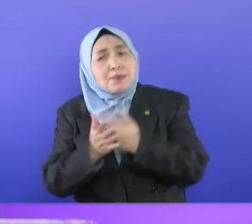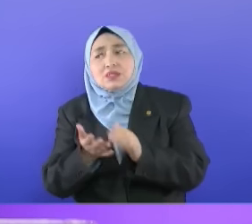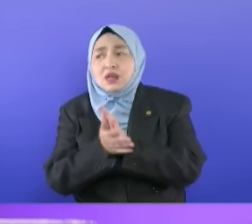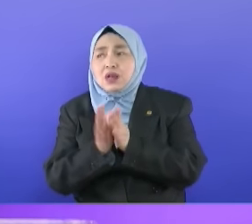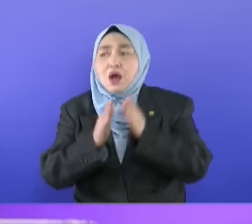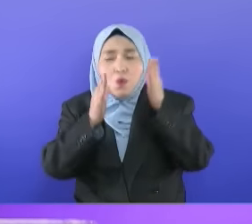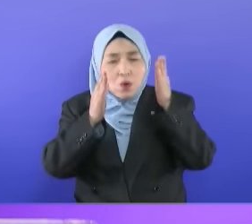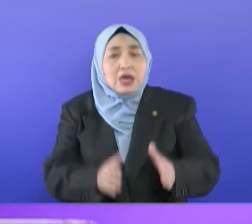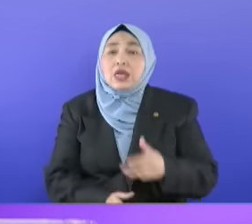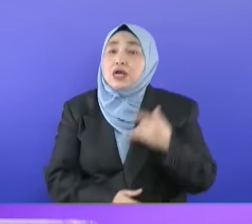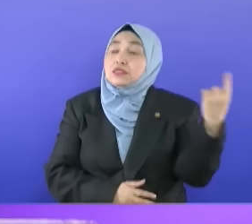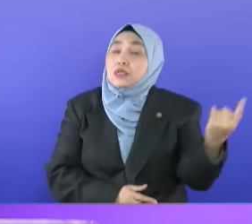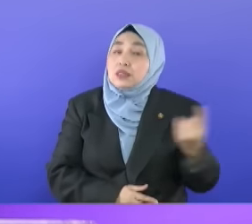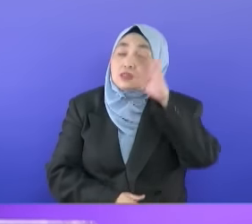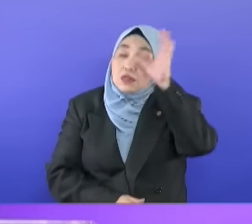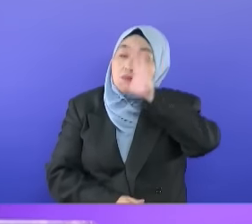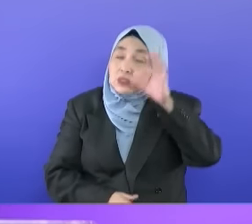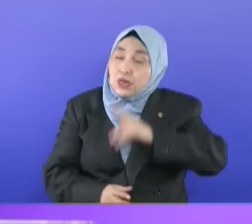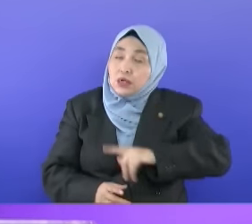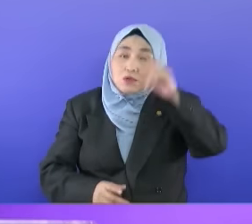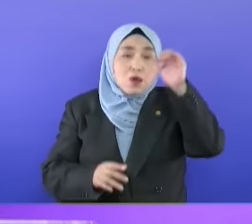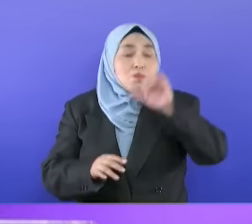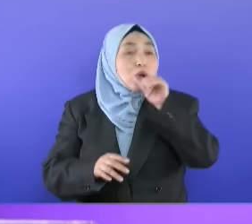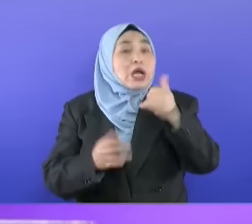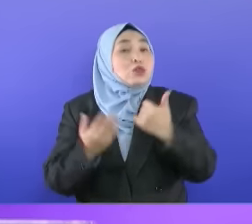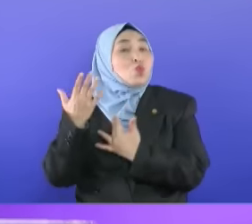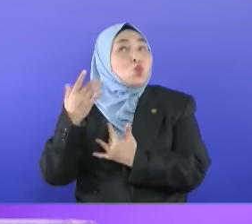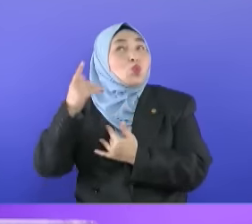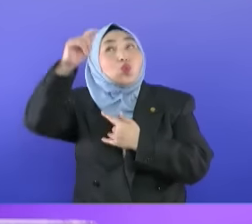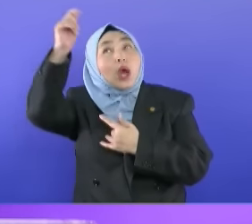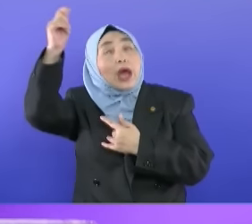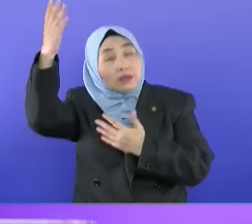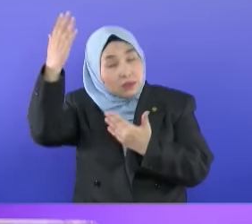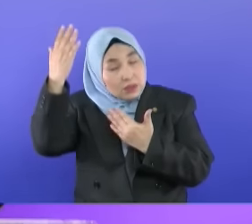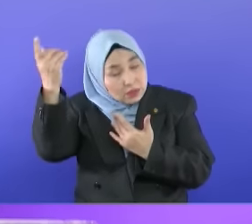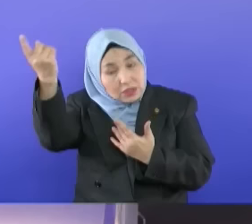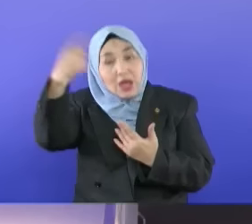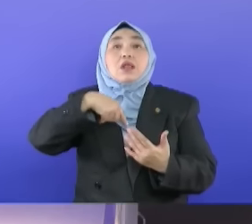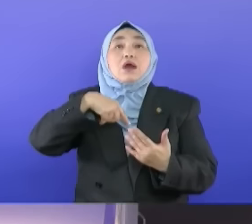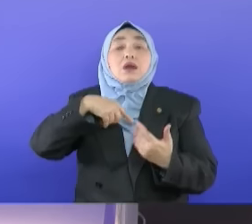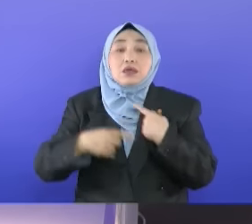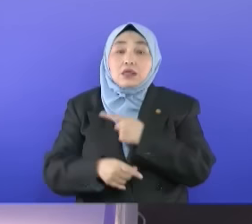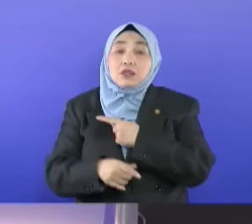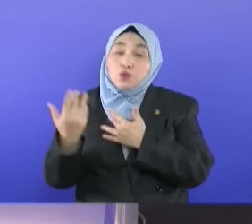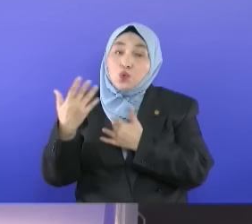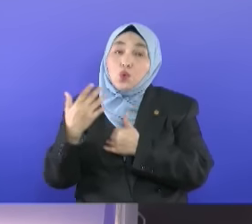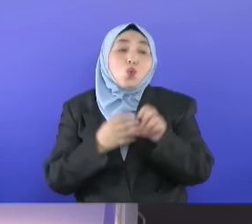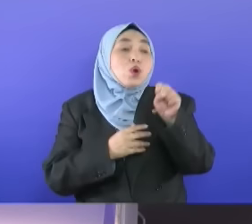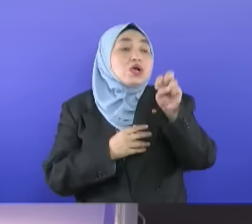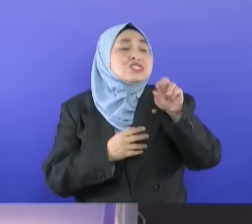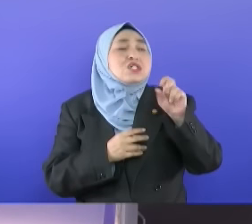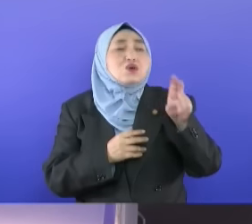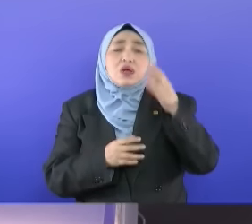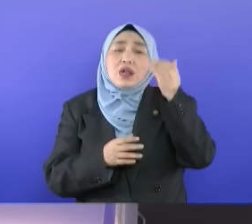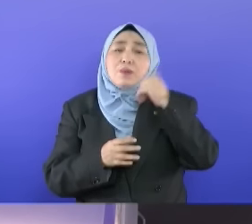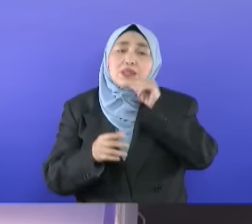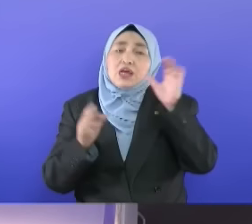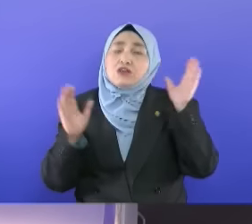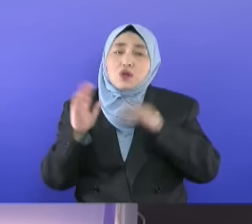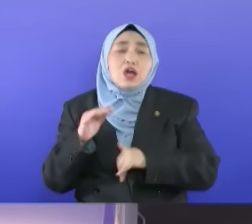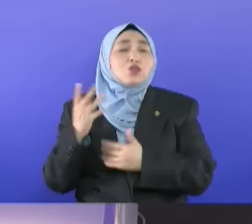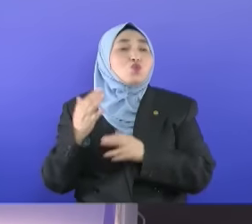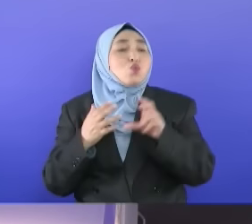mencari Tuhan bukannya tunggu Tuhan tetangga kita jangan tunggu uang kata tunggu Seru kan salat